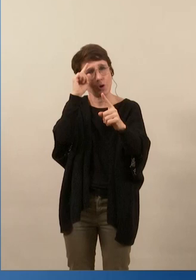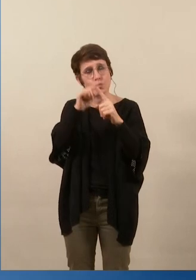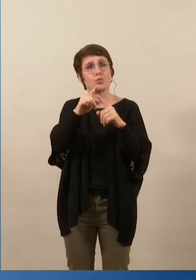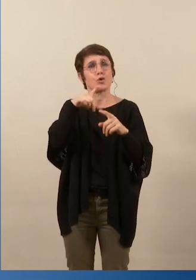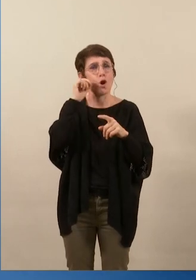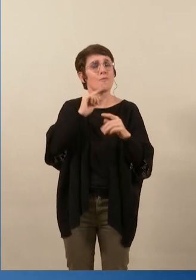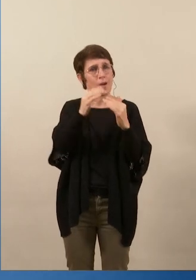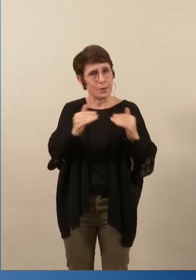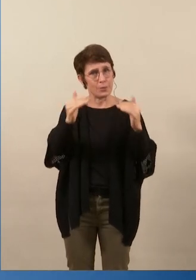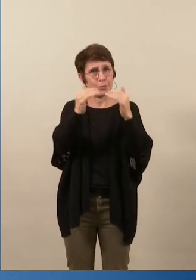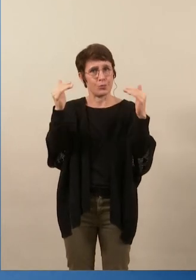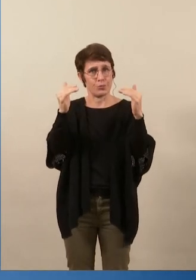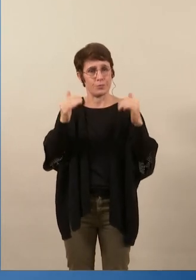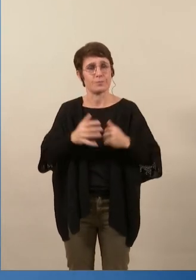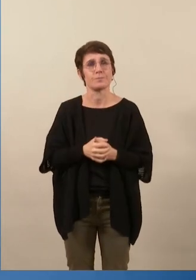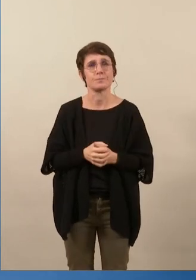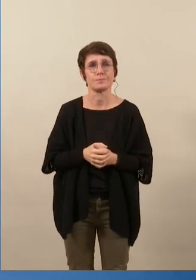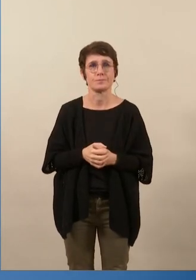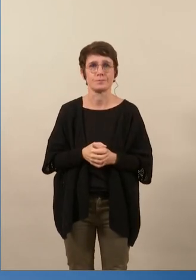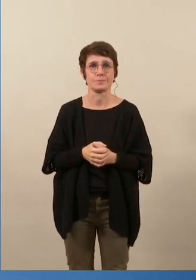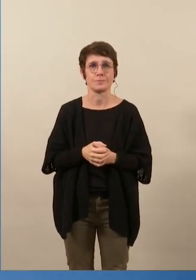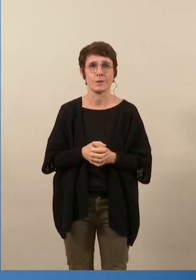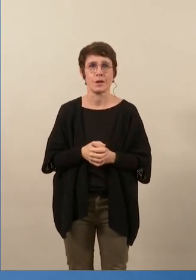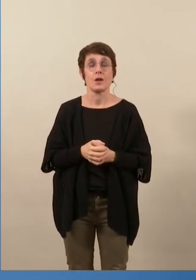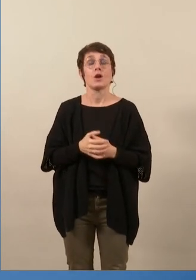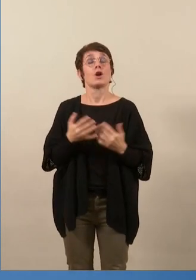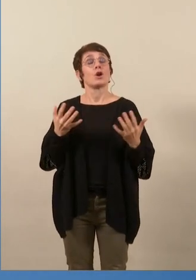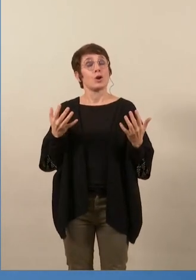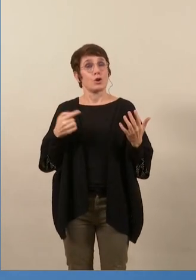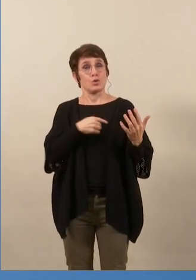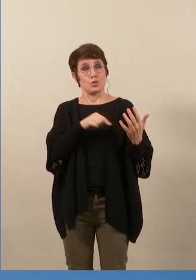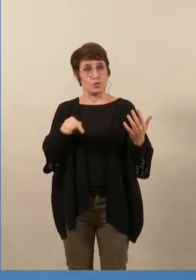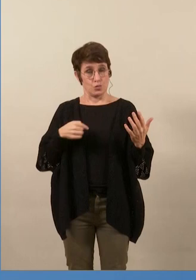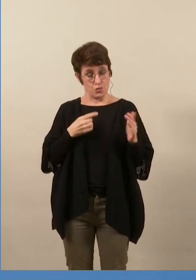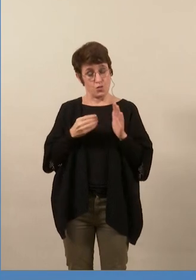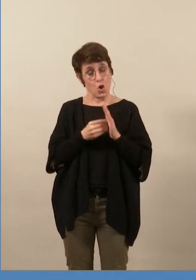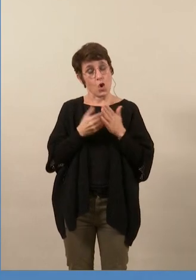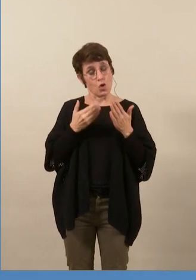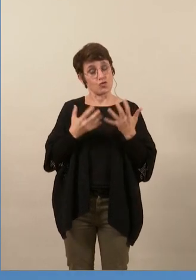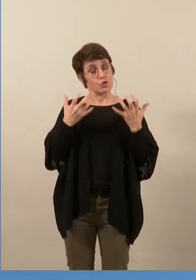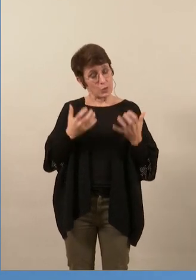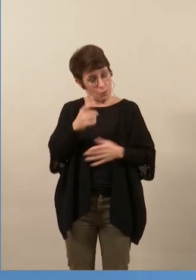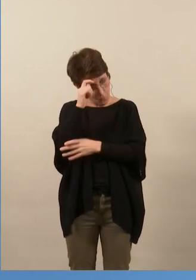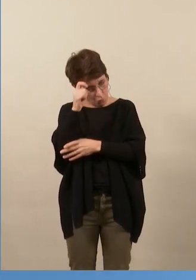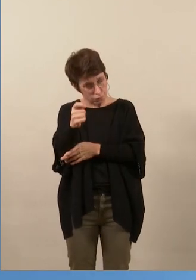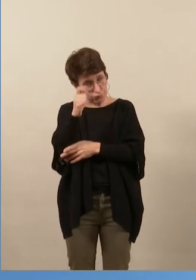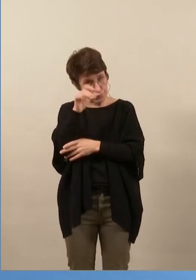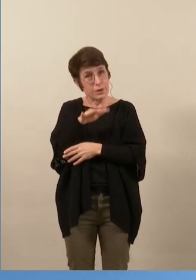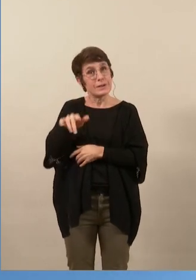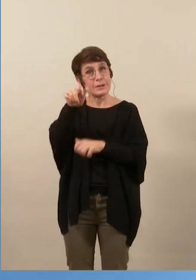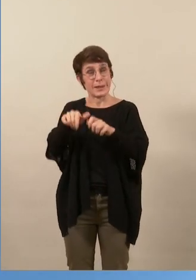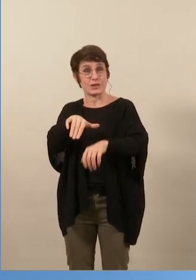l'égalité entre les hommes et les femmes nous tenons une nouvelle fois à saluer le travail des agentes et des